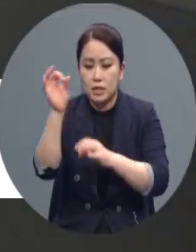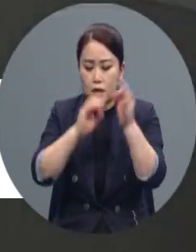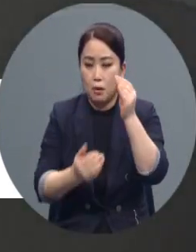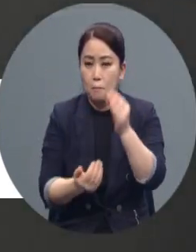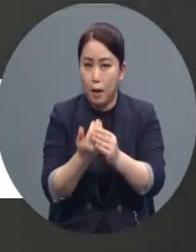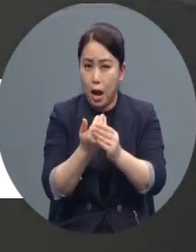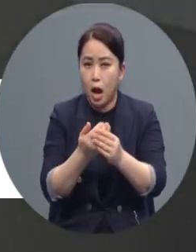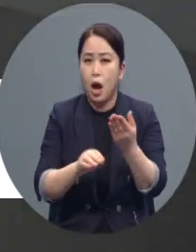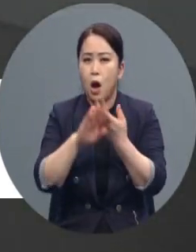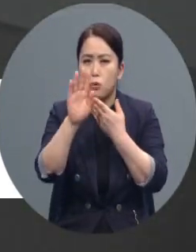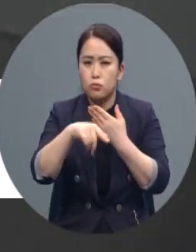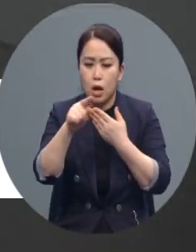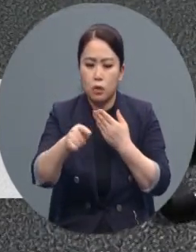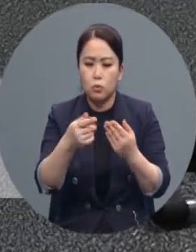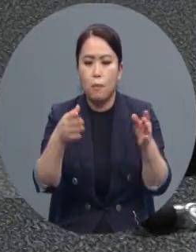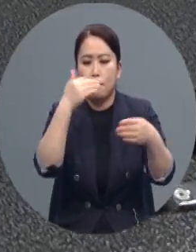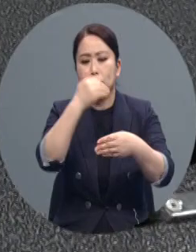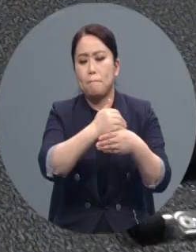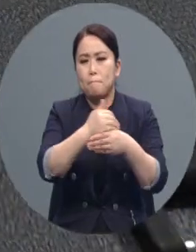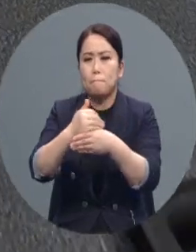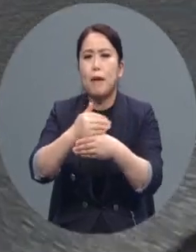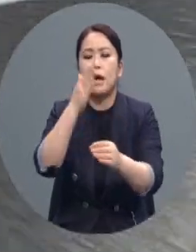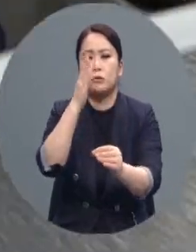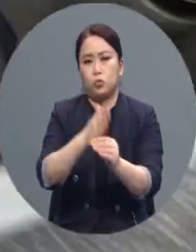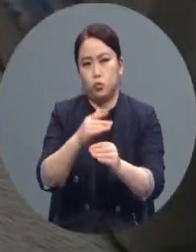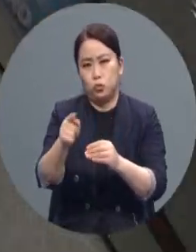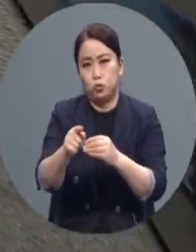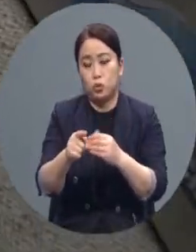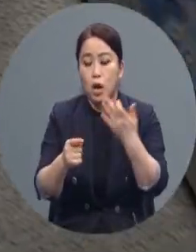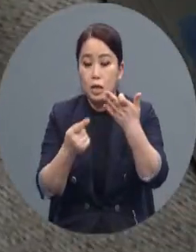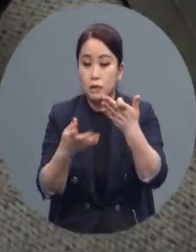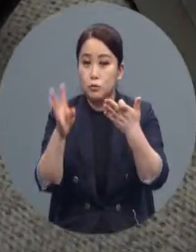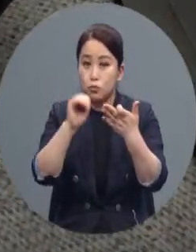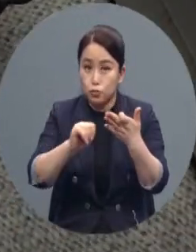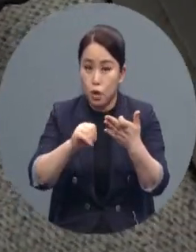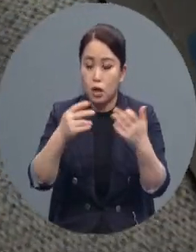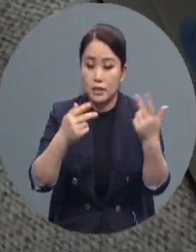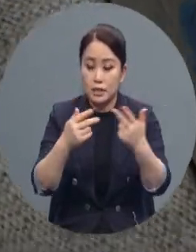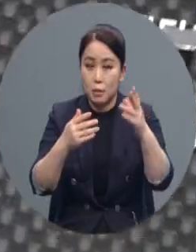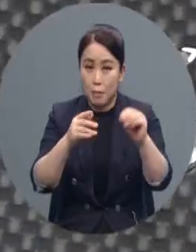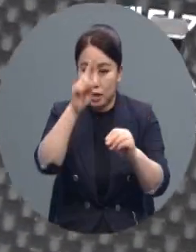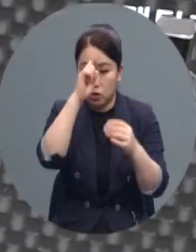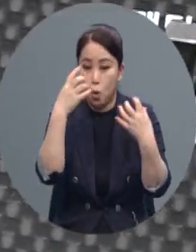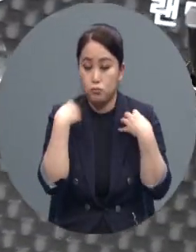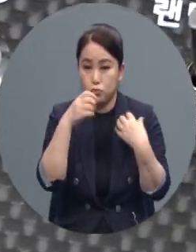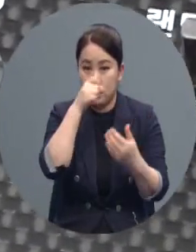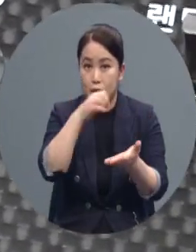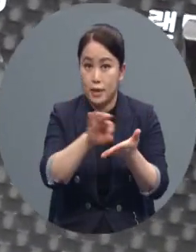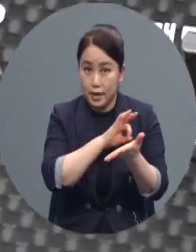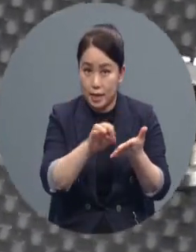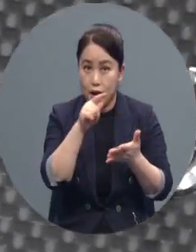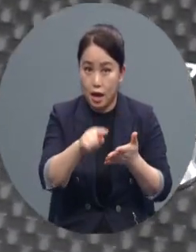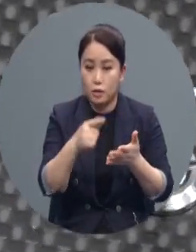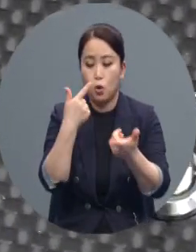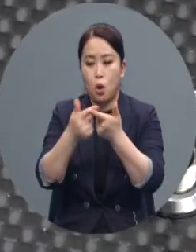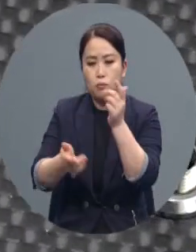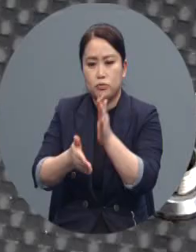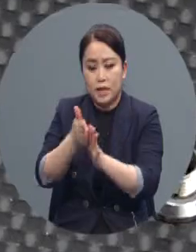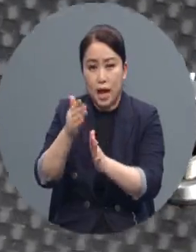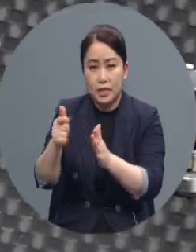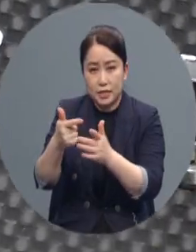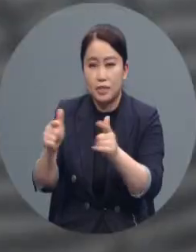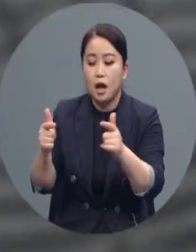유명무실한 상태입니다 정부예산 쉽고 7천만원 부산 등 4개 지자체가 7억 1000만